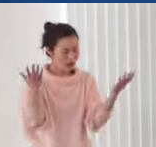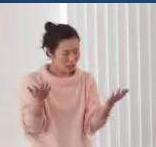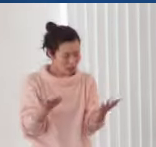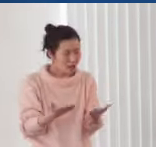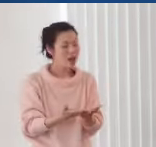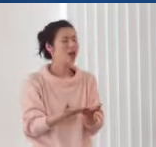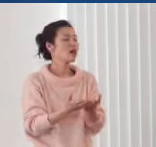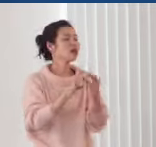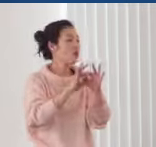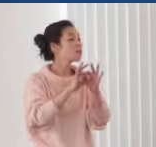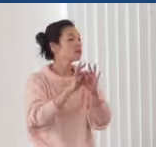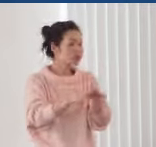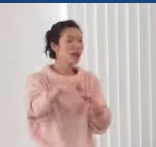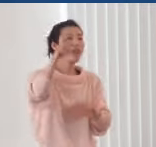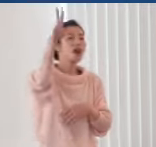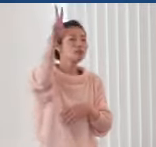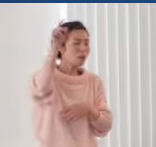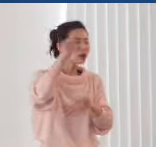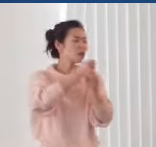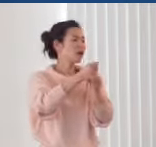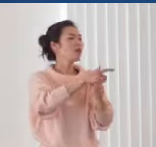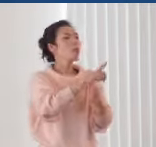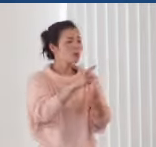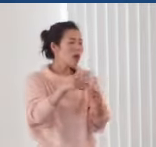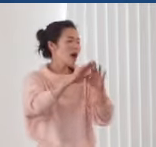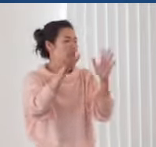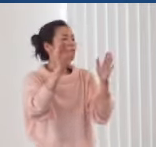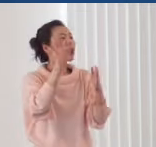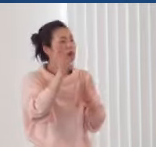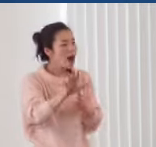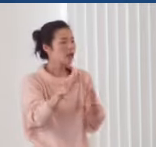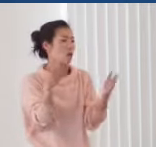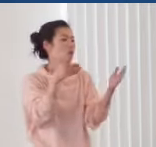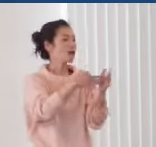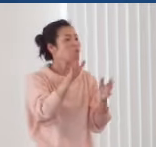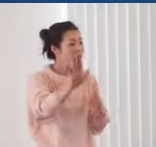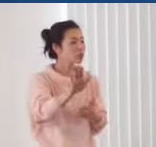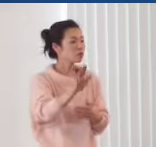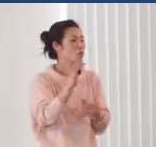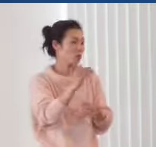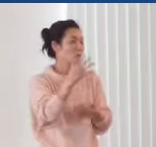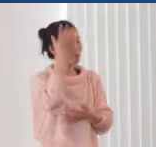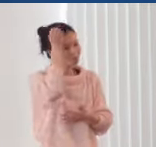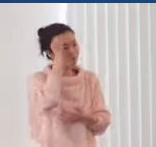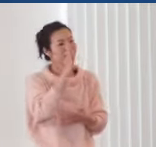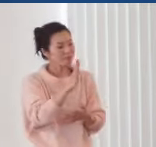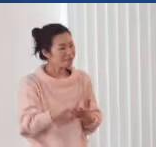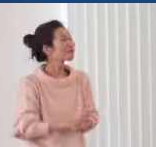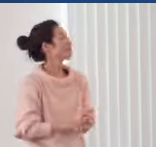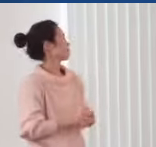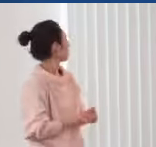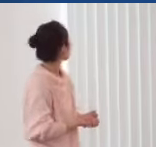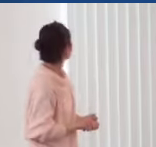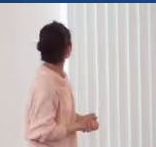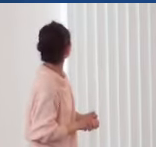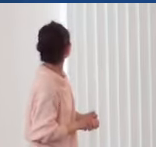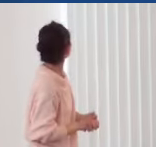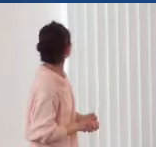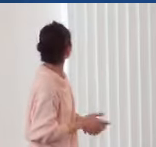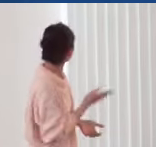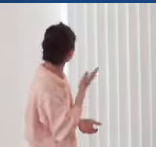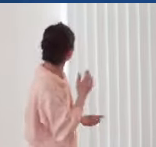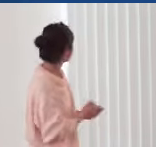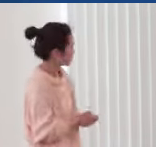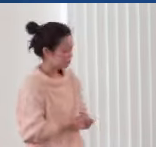ほど読んだ言葉には続きがありますね。神のなさることは全て時にかなって美しい。その後何と書いてあるでしょう